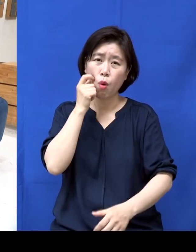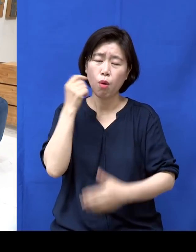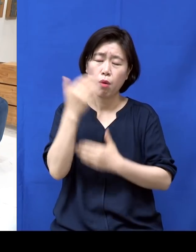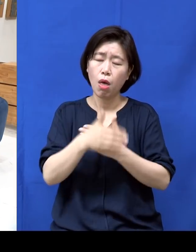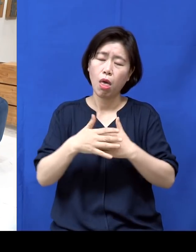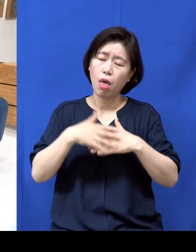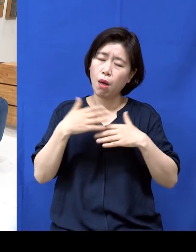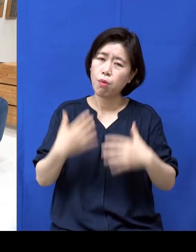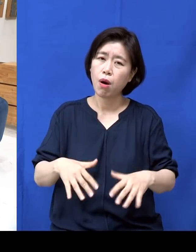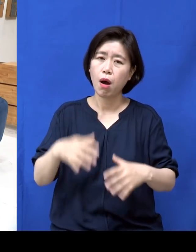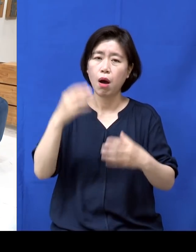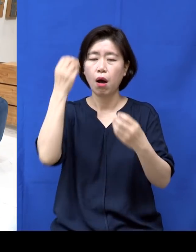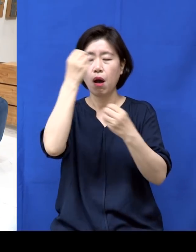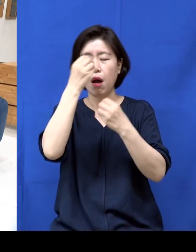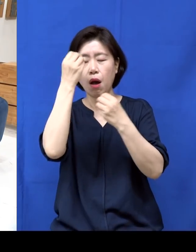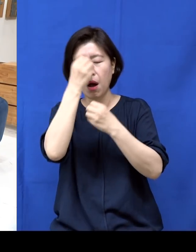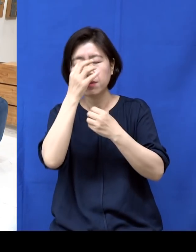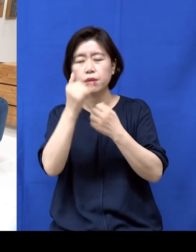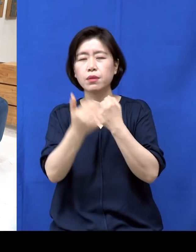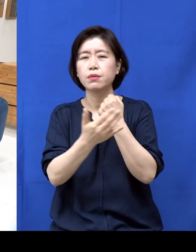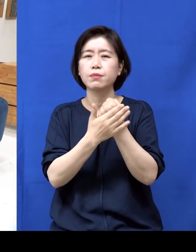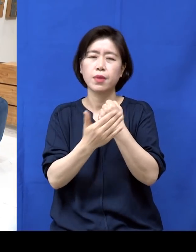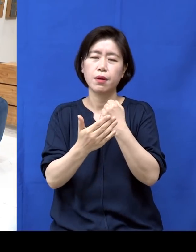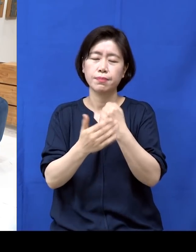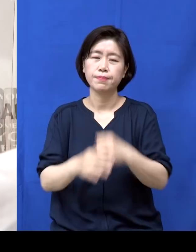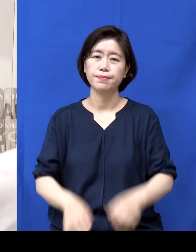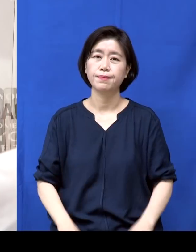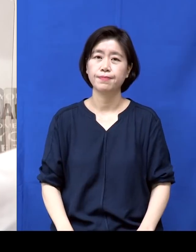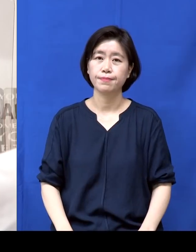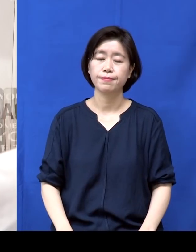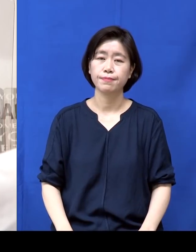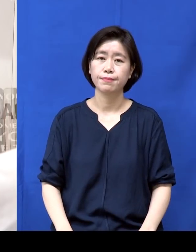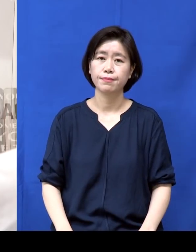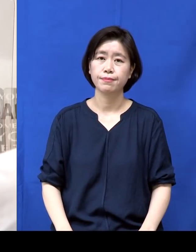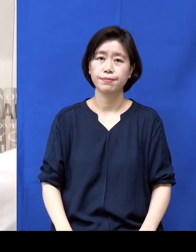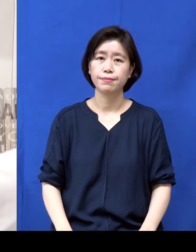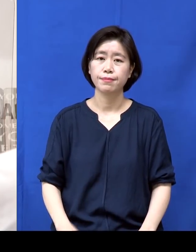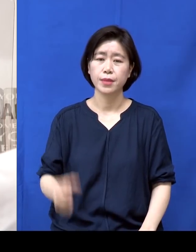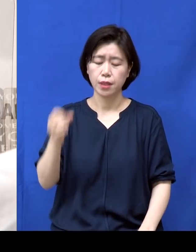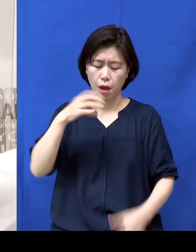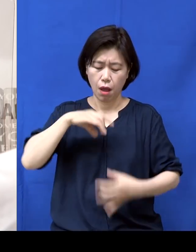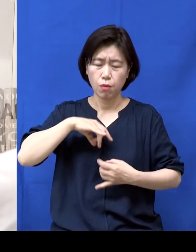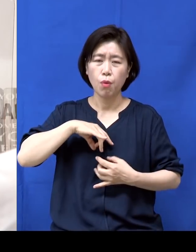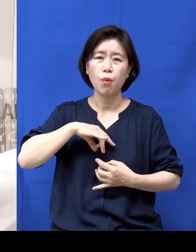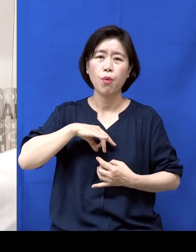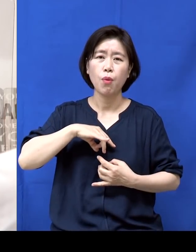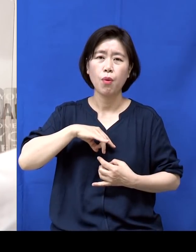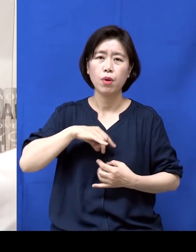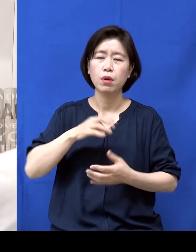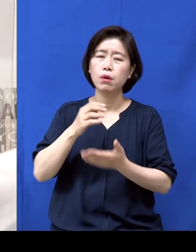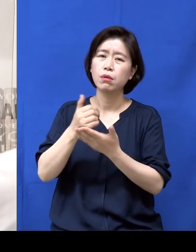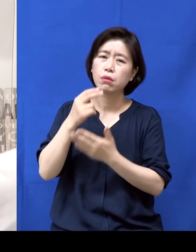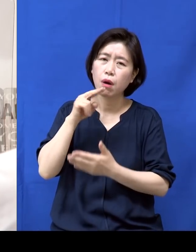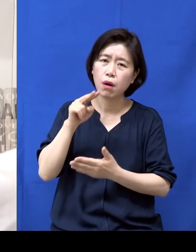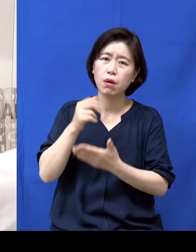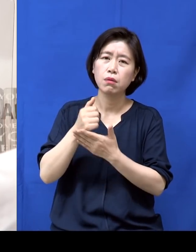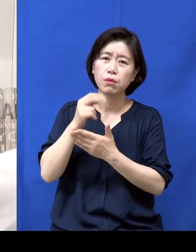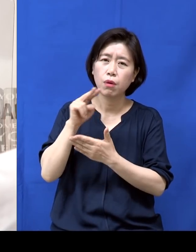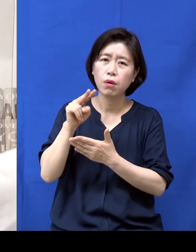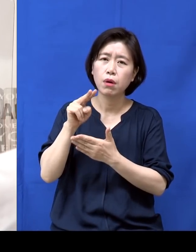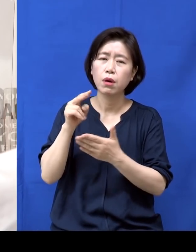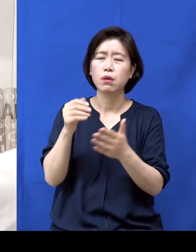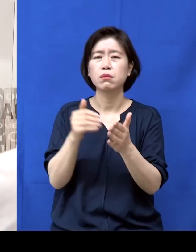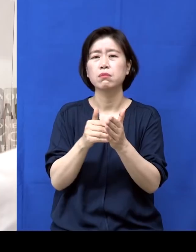이렇게 정신이 혼미하고 어지러운 상태였기 때문에 예. 그래서 그냥 속으로 주여 주여